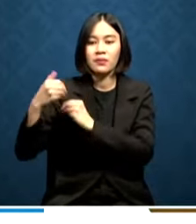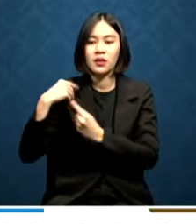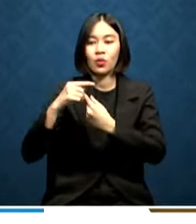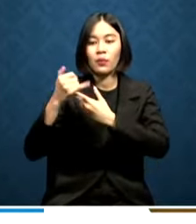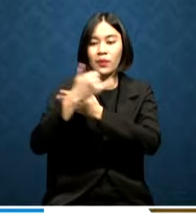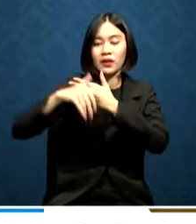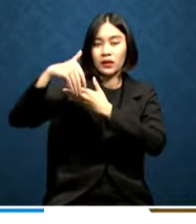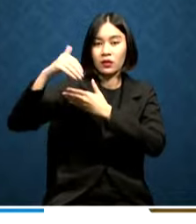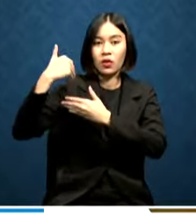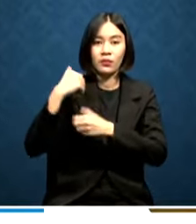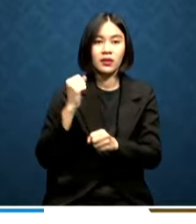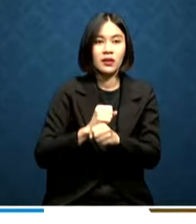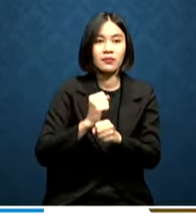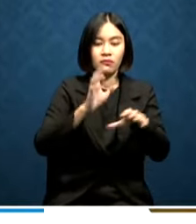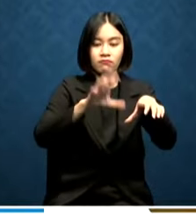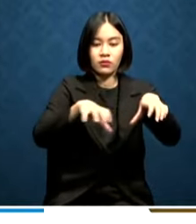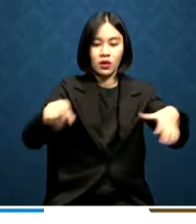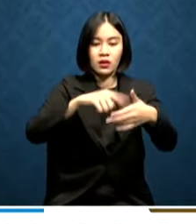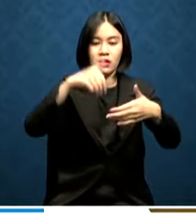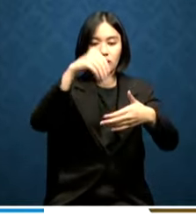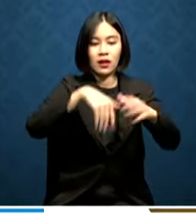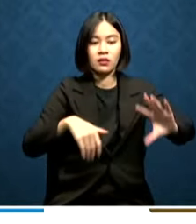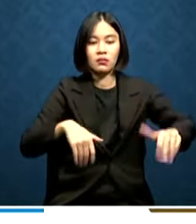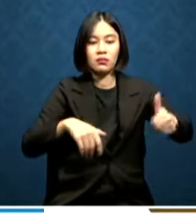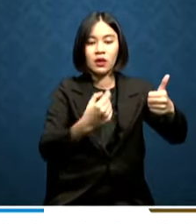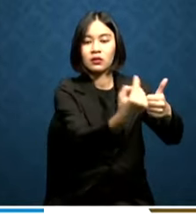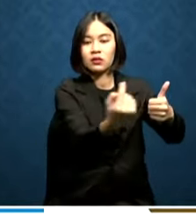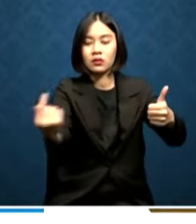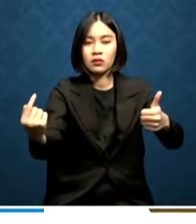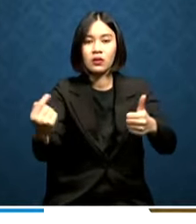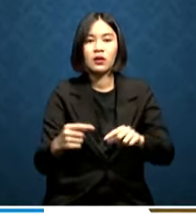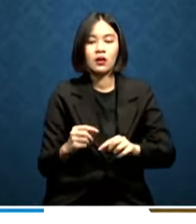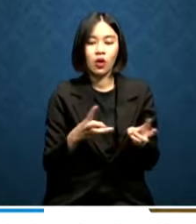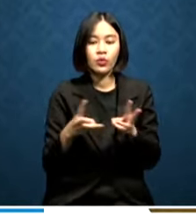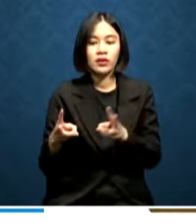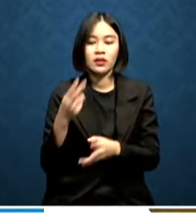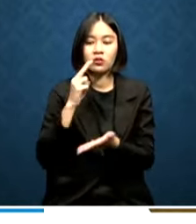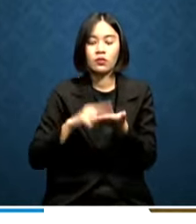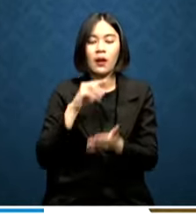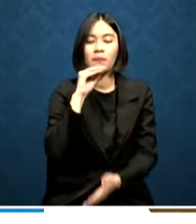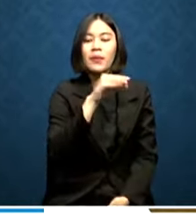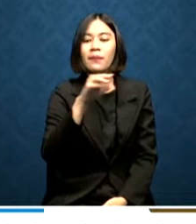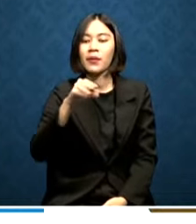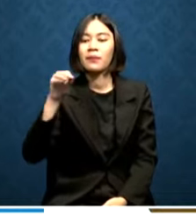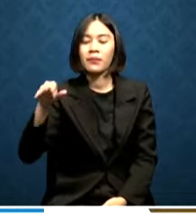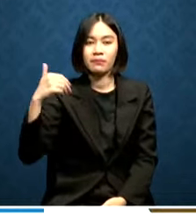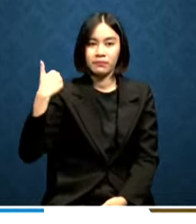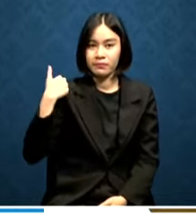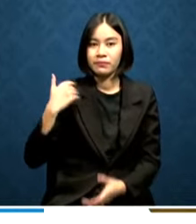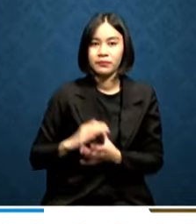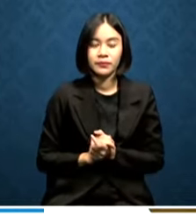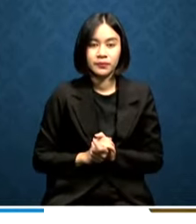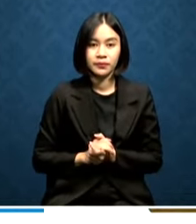ด์เนี่ยเขามีหน่วยเลือกตั้งเป็นเมืองละแห่งเท่านั้นเองนอกนั้นเนี่ยใช้ไปรษณีย์หมดเลยผมไปดูแล้วที่เขาส่งก็ส่งไปถึงตัวหมดนะครับ